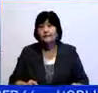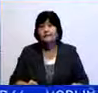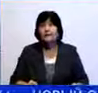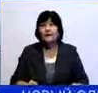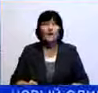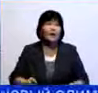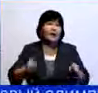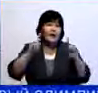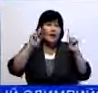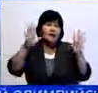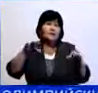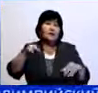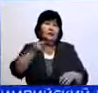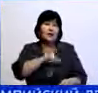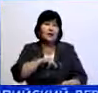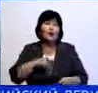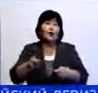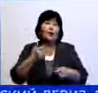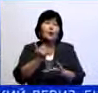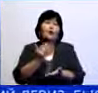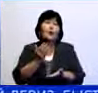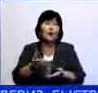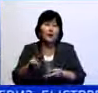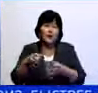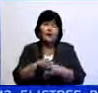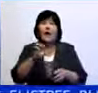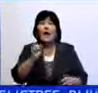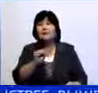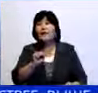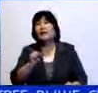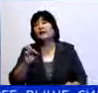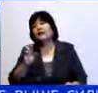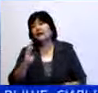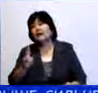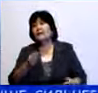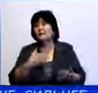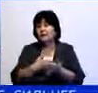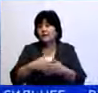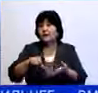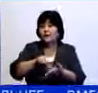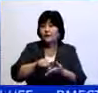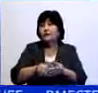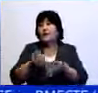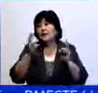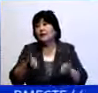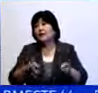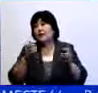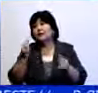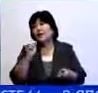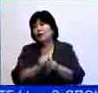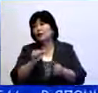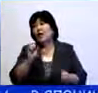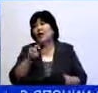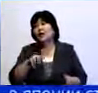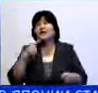известный меценат руководитель компании а в зал и к маржан не ролей в тоже внес свою лепту в поддержку терпящих бедствие из-за засухи о